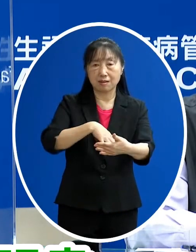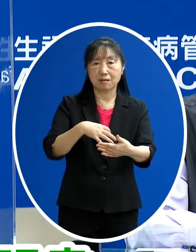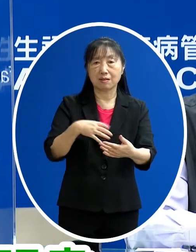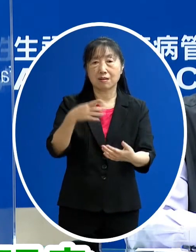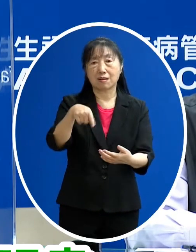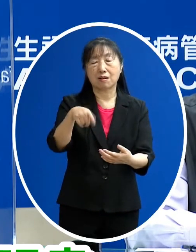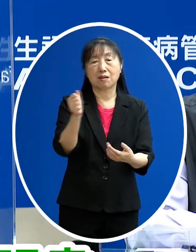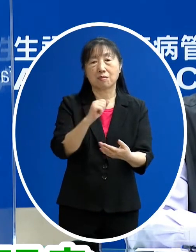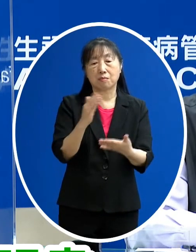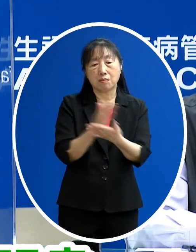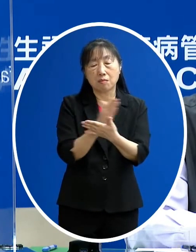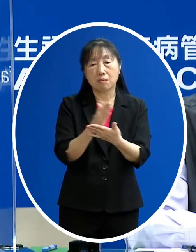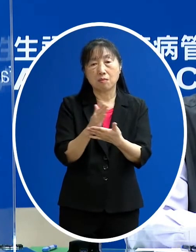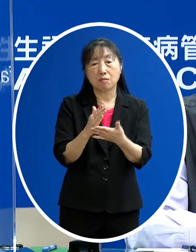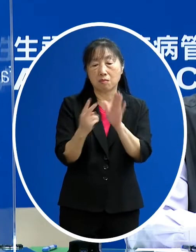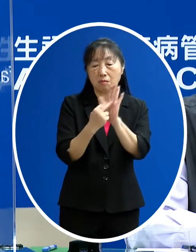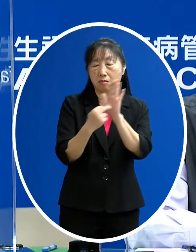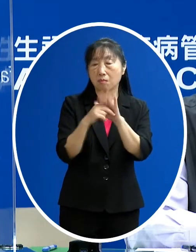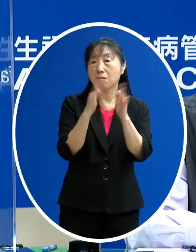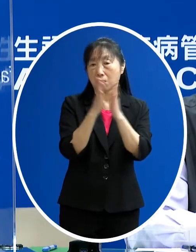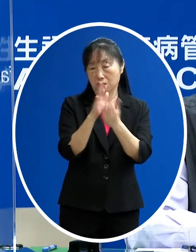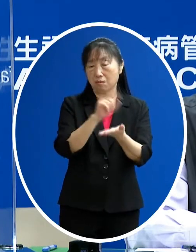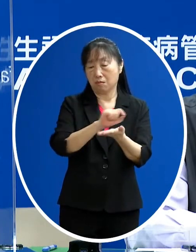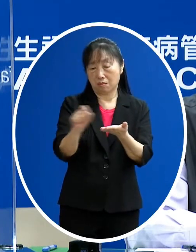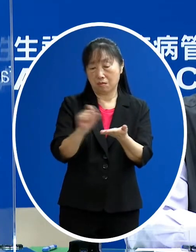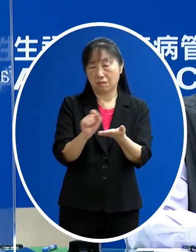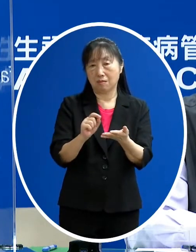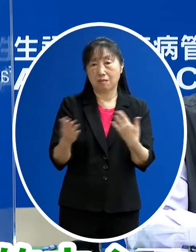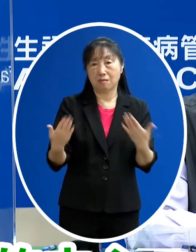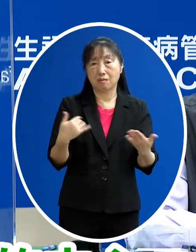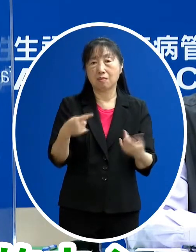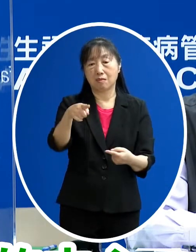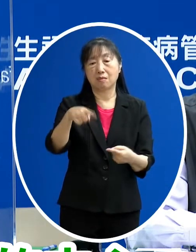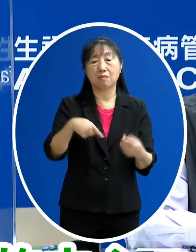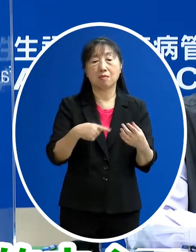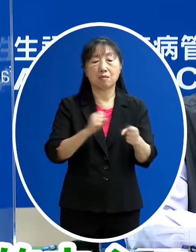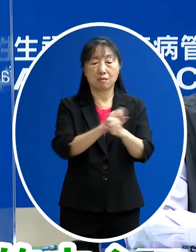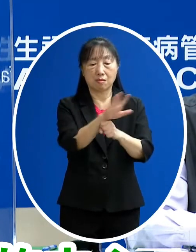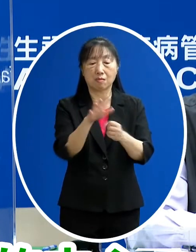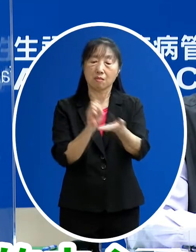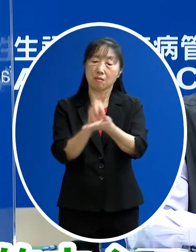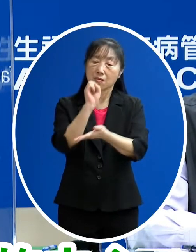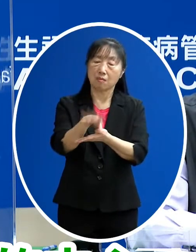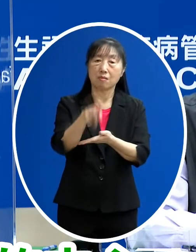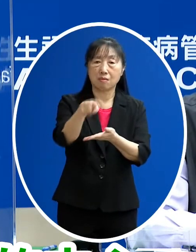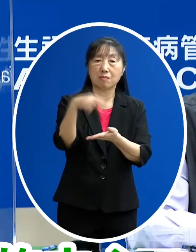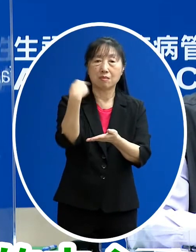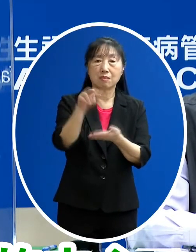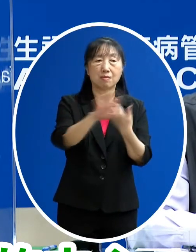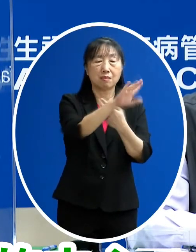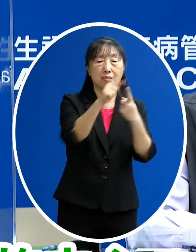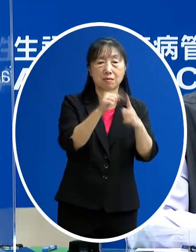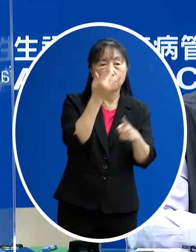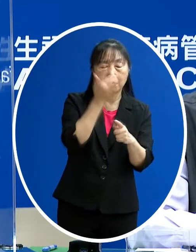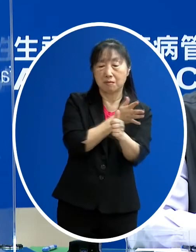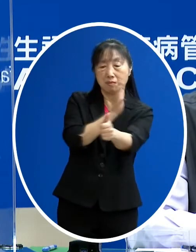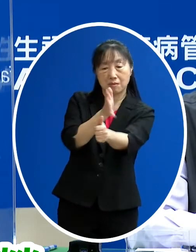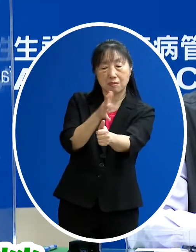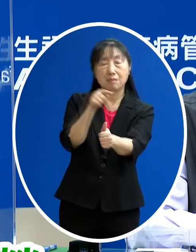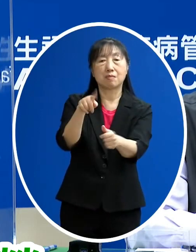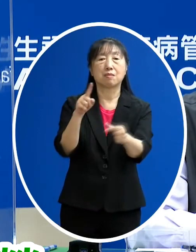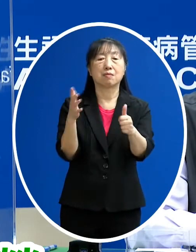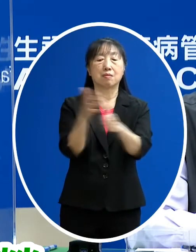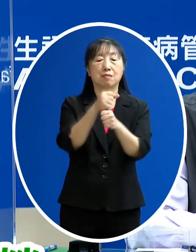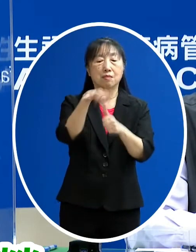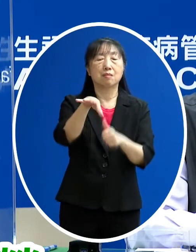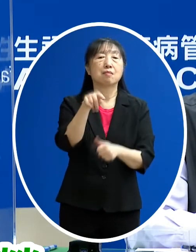开评选需求的说明书也写得很清楚，这是一个疫情通报及咨询服务的中心，